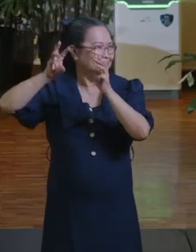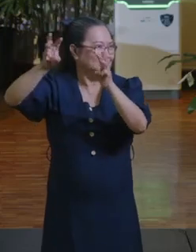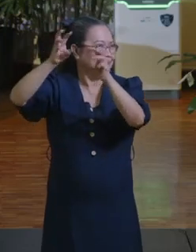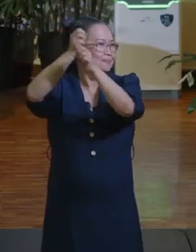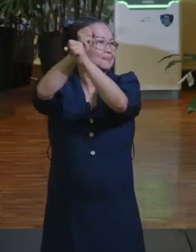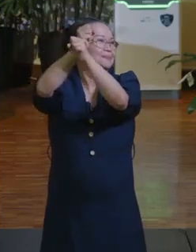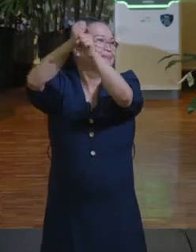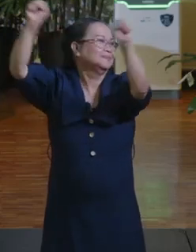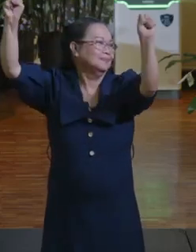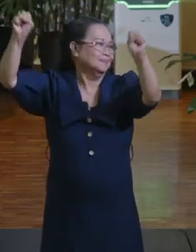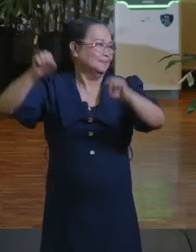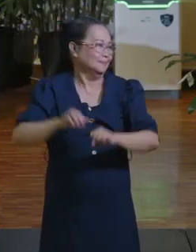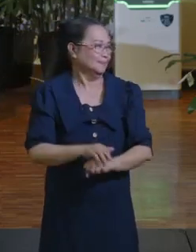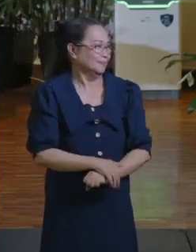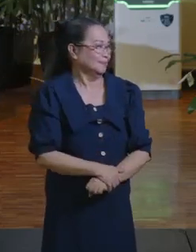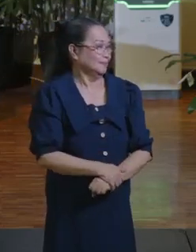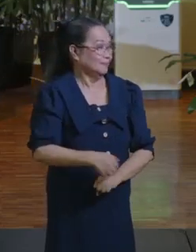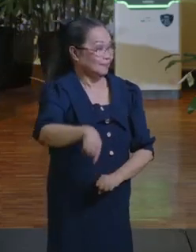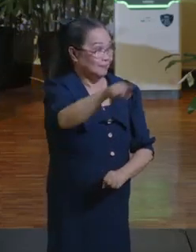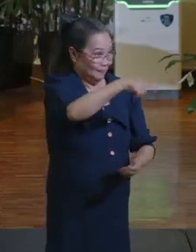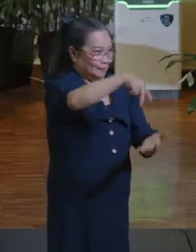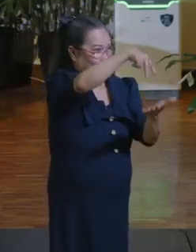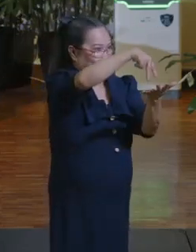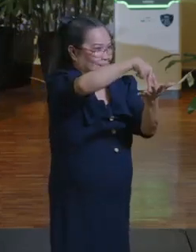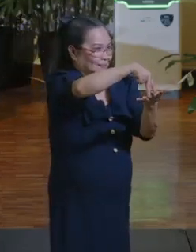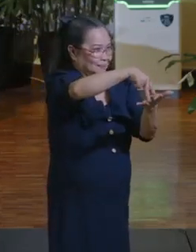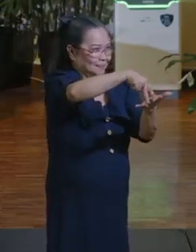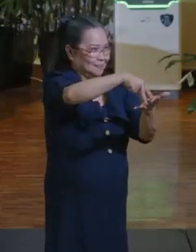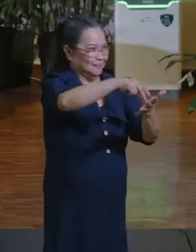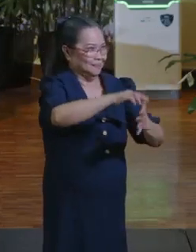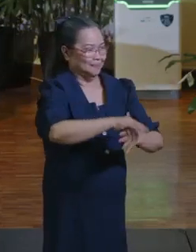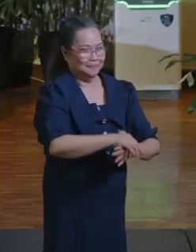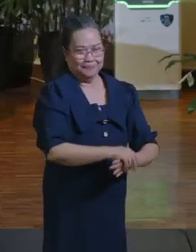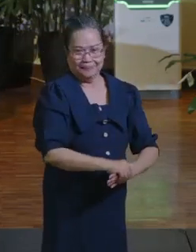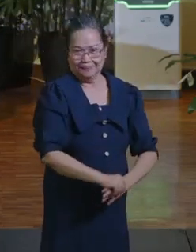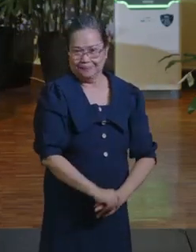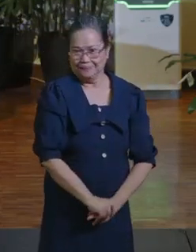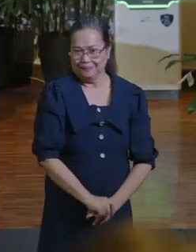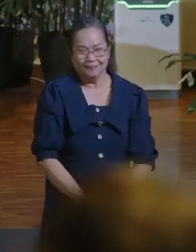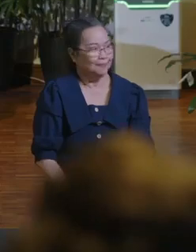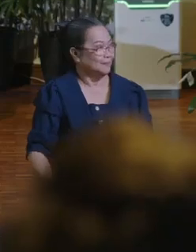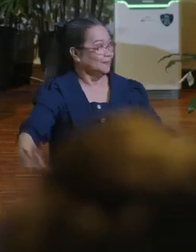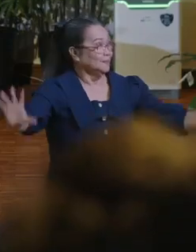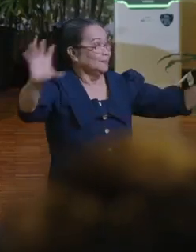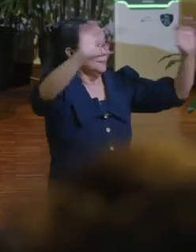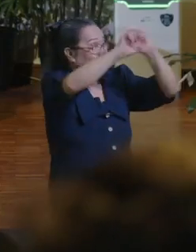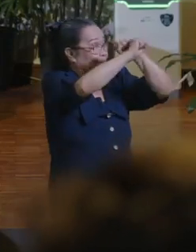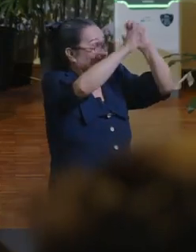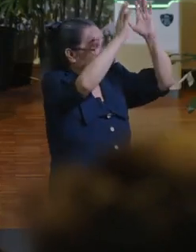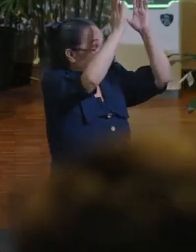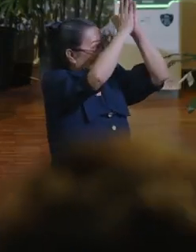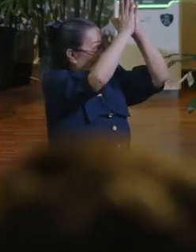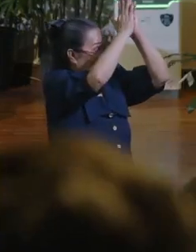kaligtasan. Tayo po'y tumayo, tayo mananalangin.